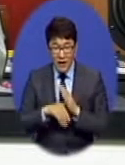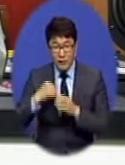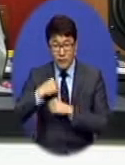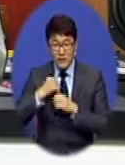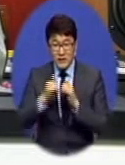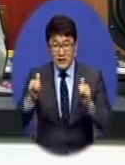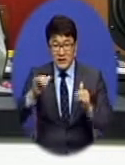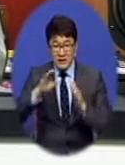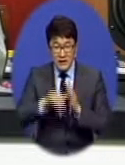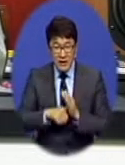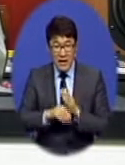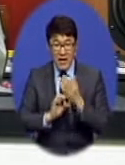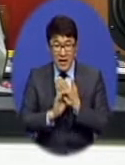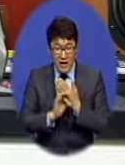적에.